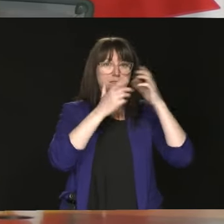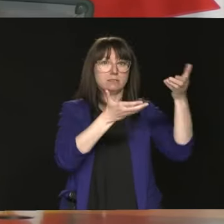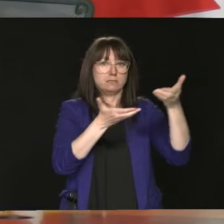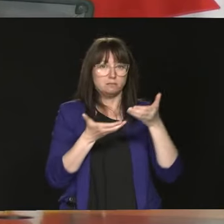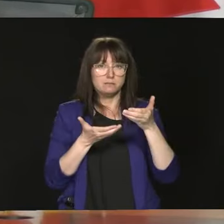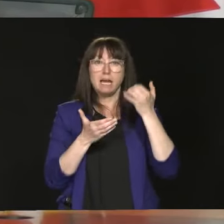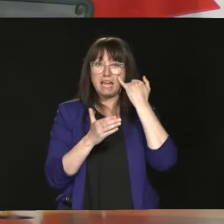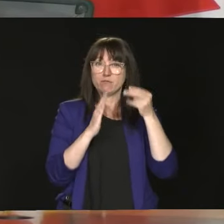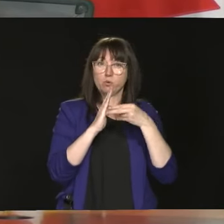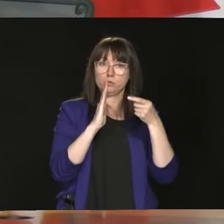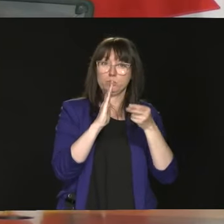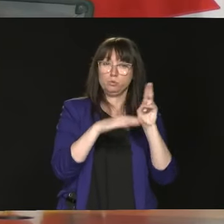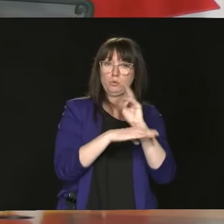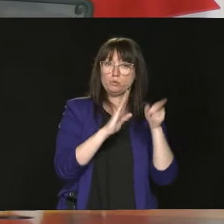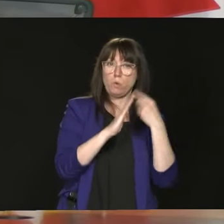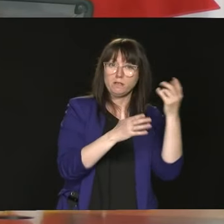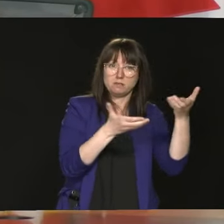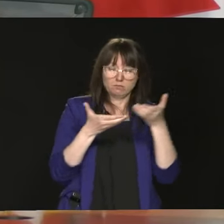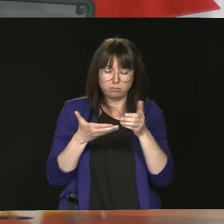respirateurs